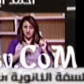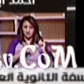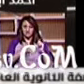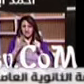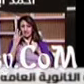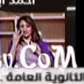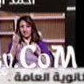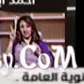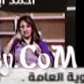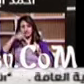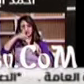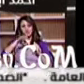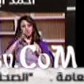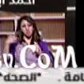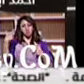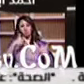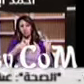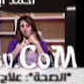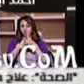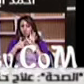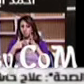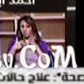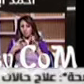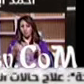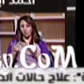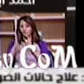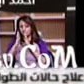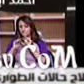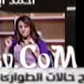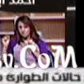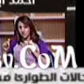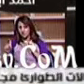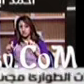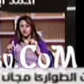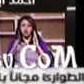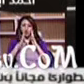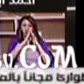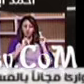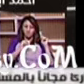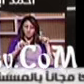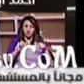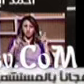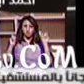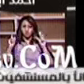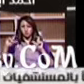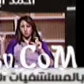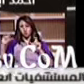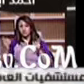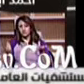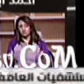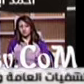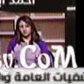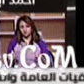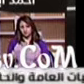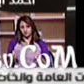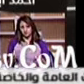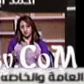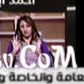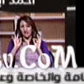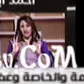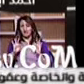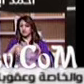يوم 30 وفي دم وكل ما بسمعش اصوات عاقله بتنادي باي حاجه يعني